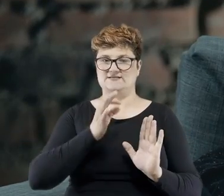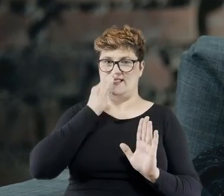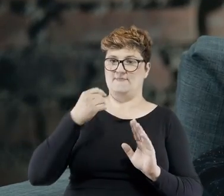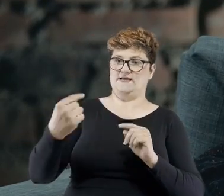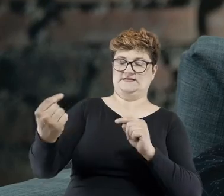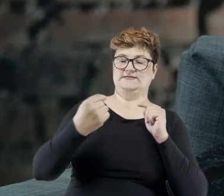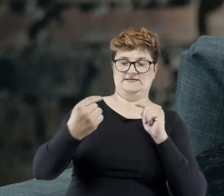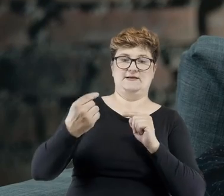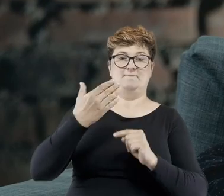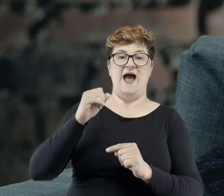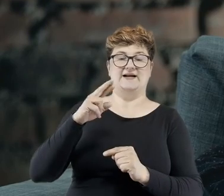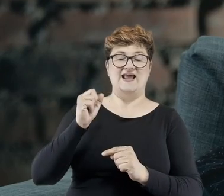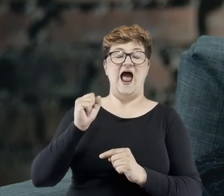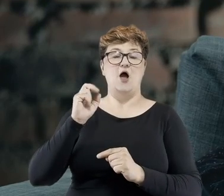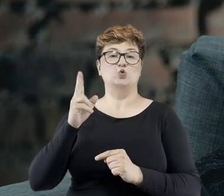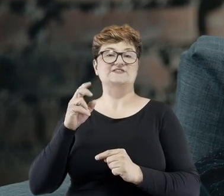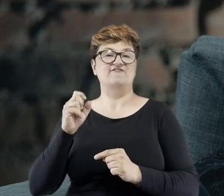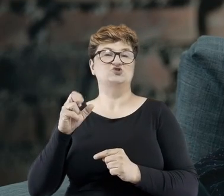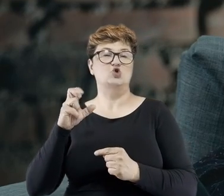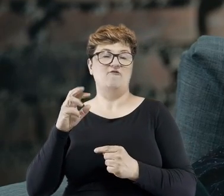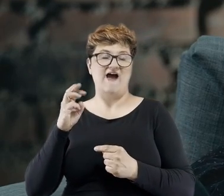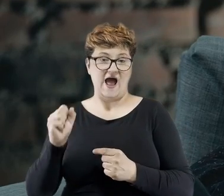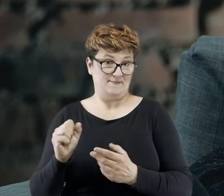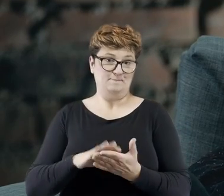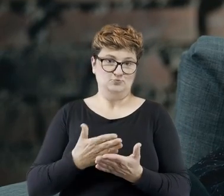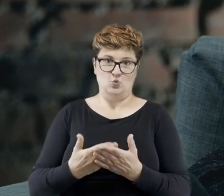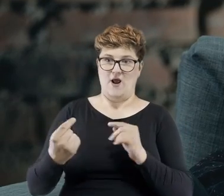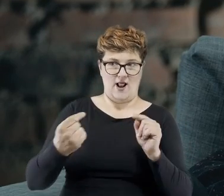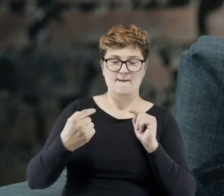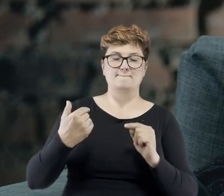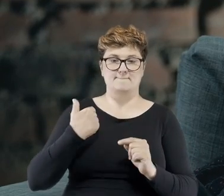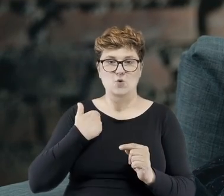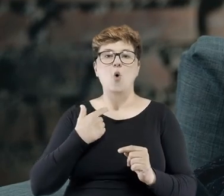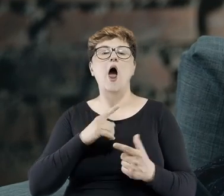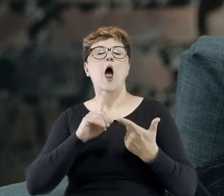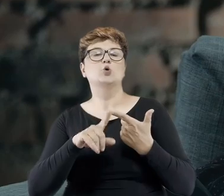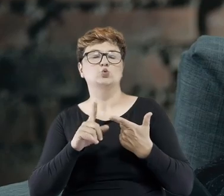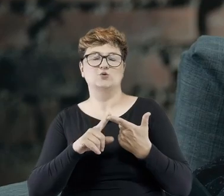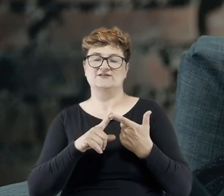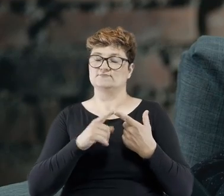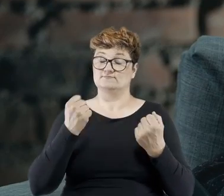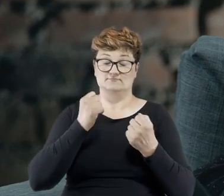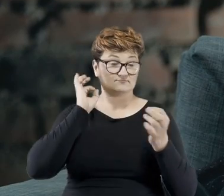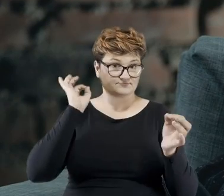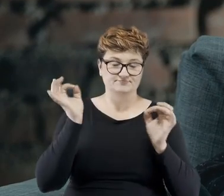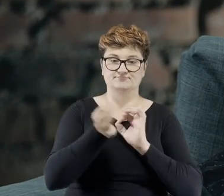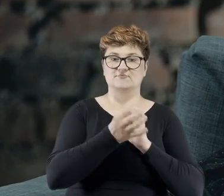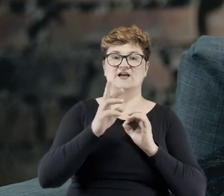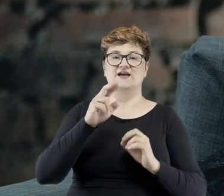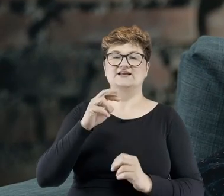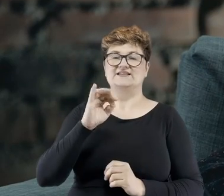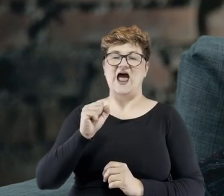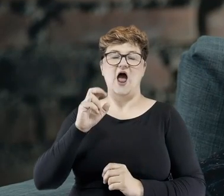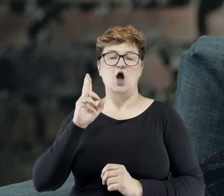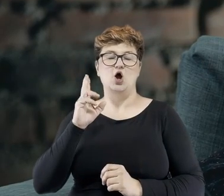Polemizowała wtedy z Marią Kuncewiczową na przykład. A drugi raz była taka głośna sprawa kryminalna